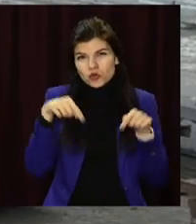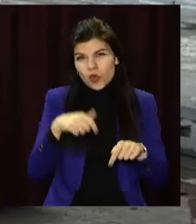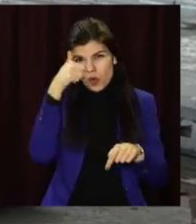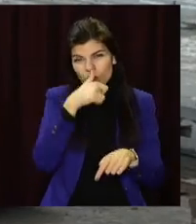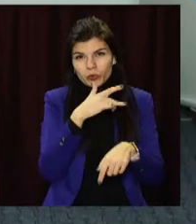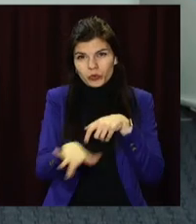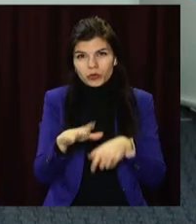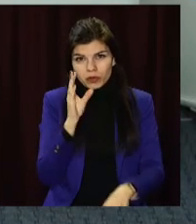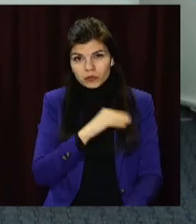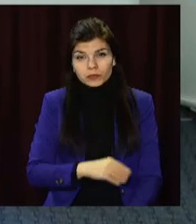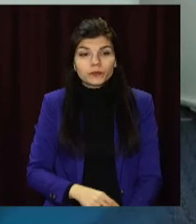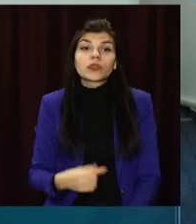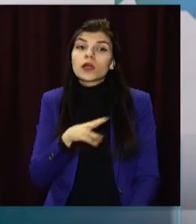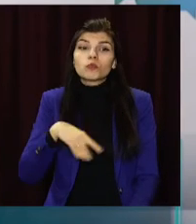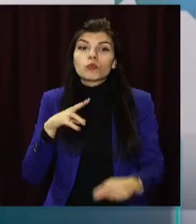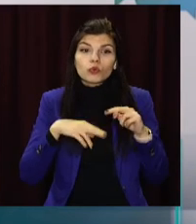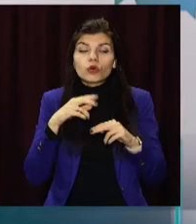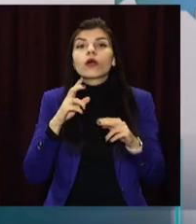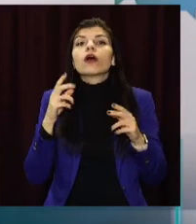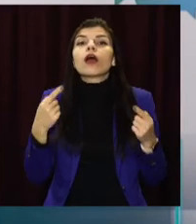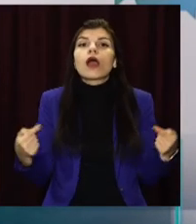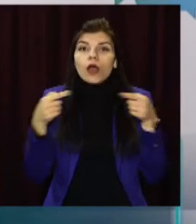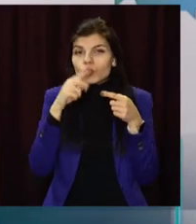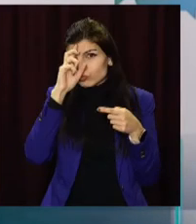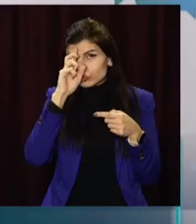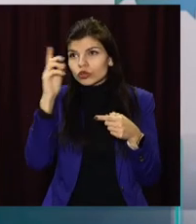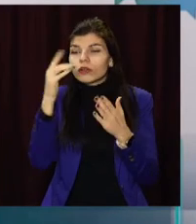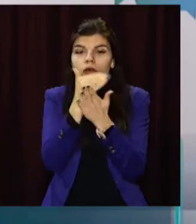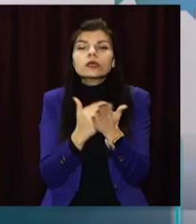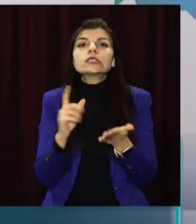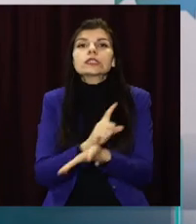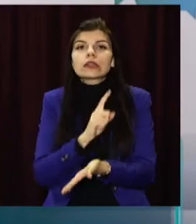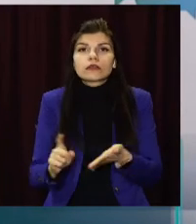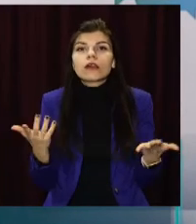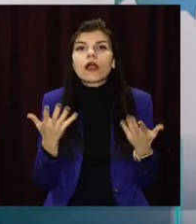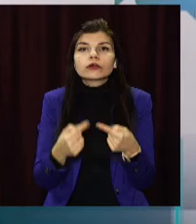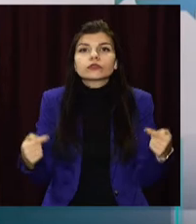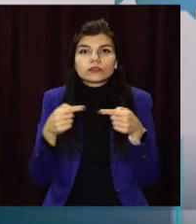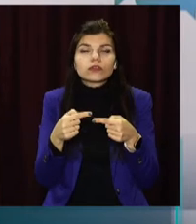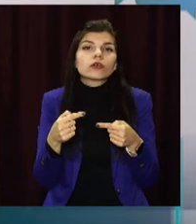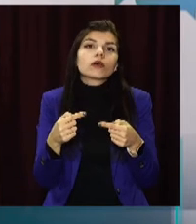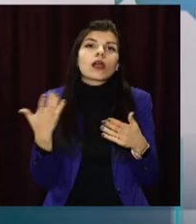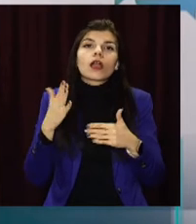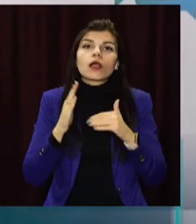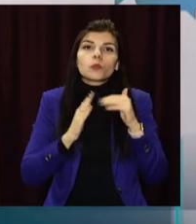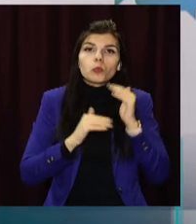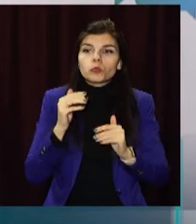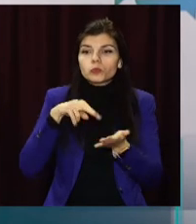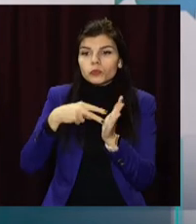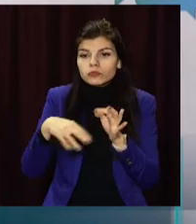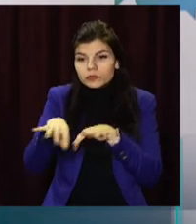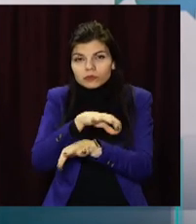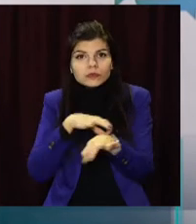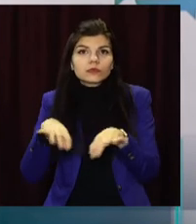цьогоріч. Ми будуємо згідно державних будівельних норм. Це ті стандарти, згідно яких проєктувальник вносить